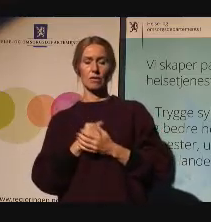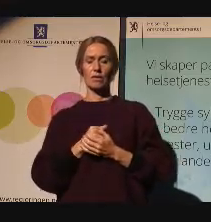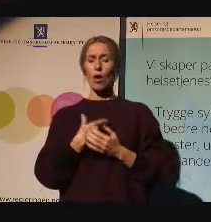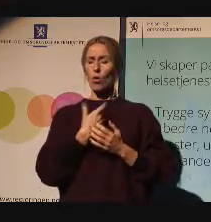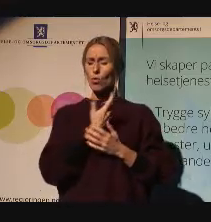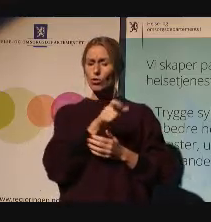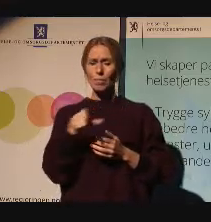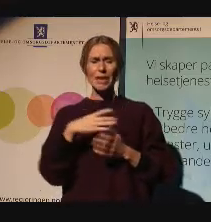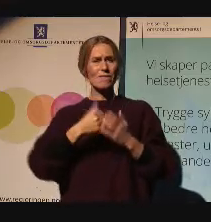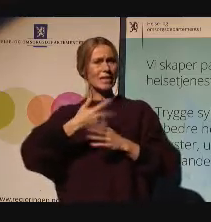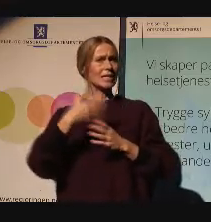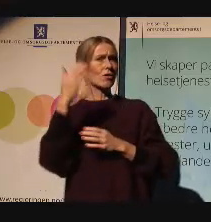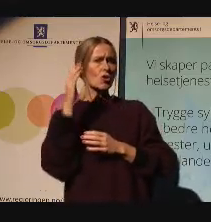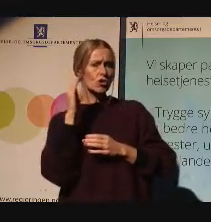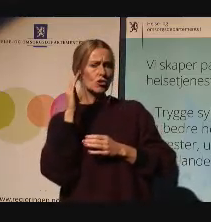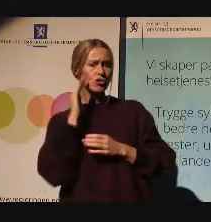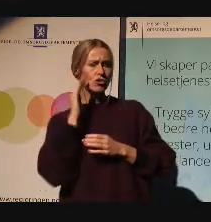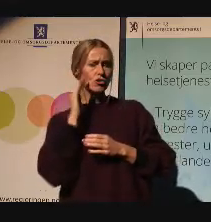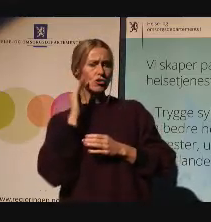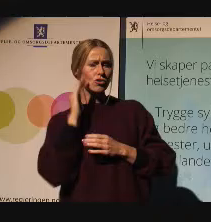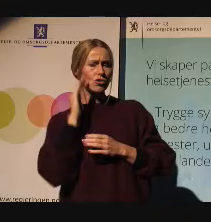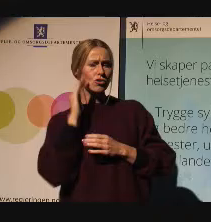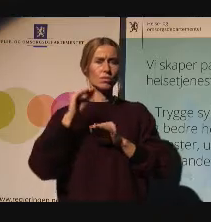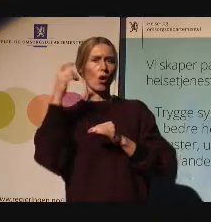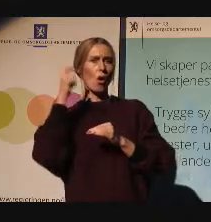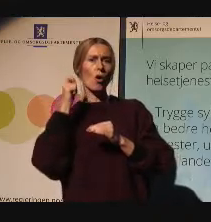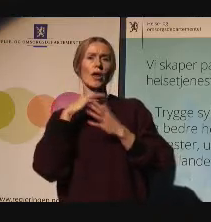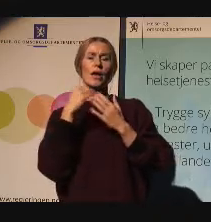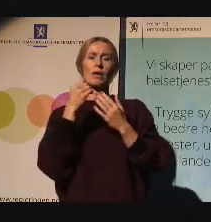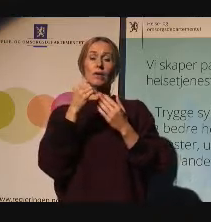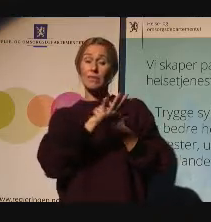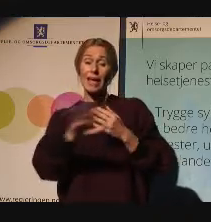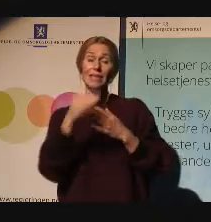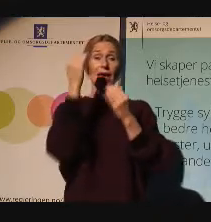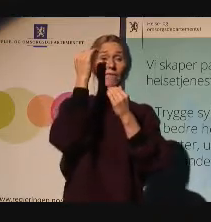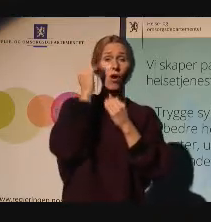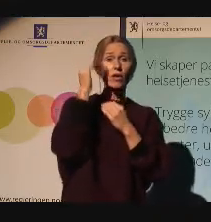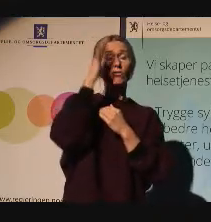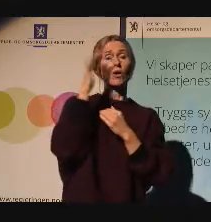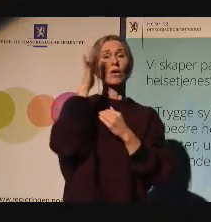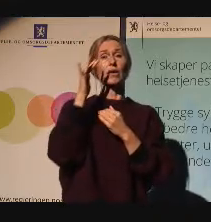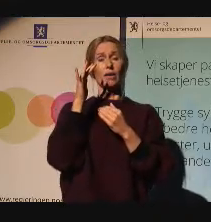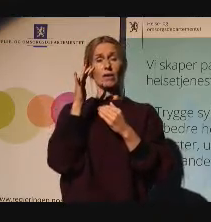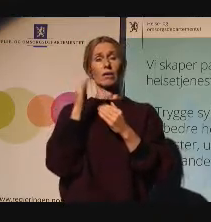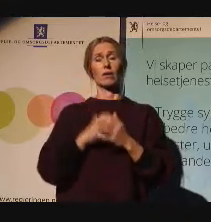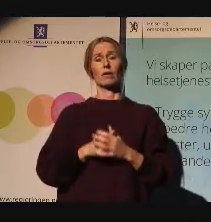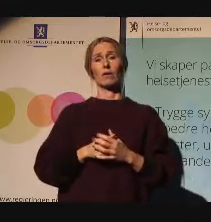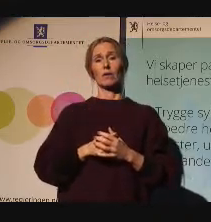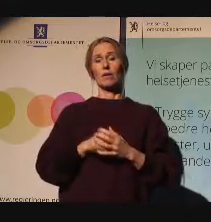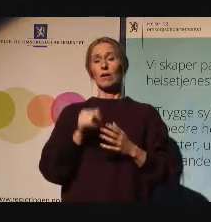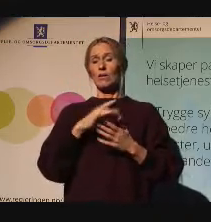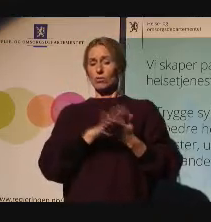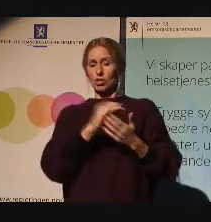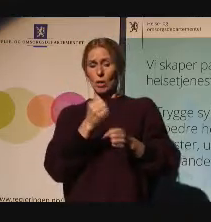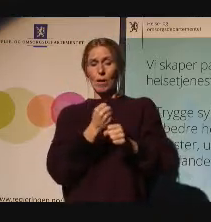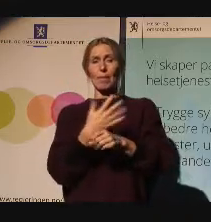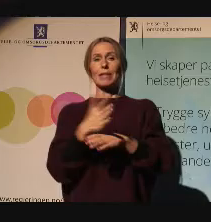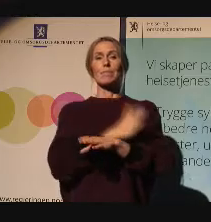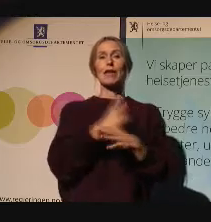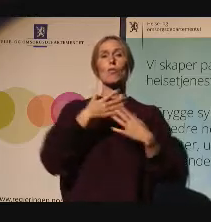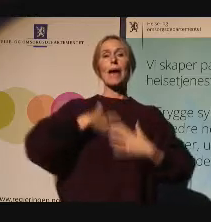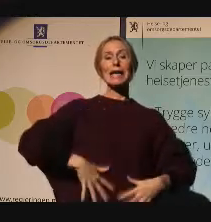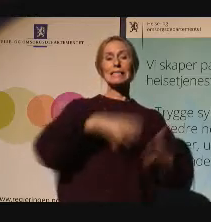De erfaringene, de tankene om hvordan de har blitt møtt for å få bedre hjelp. Og samarbeidet mellom Helsedirektoratet